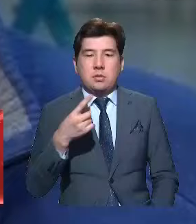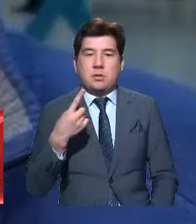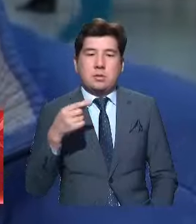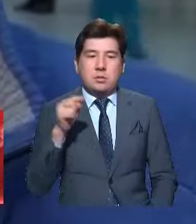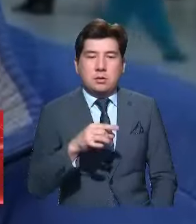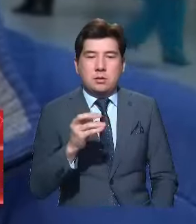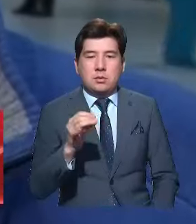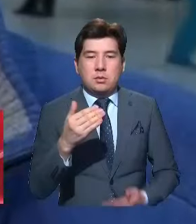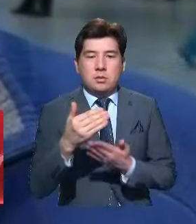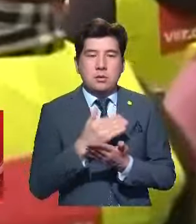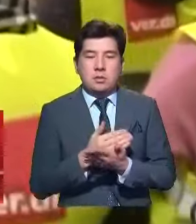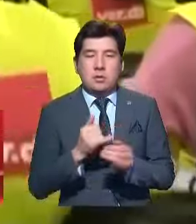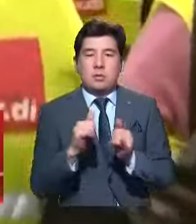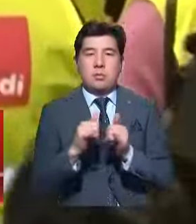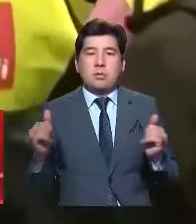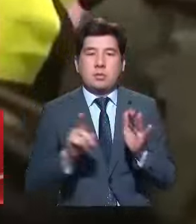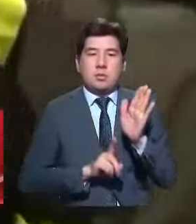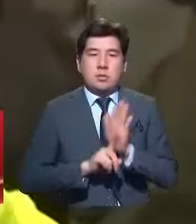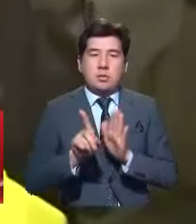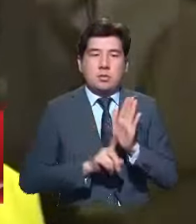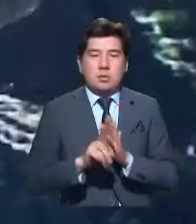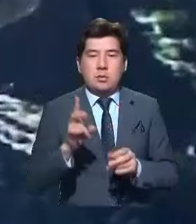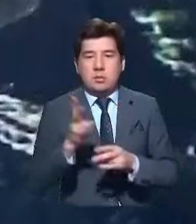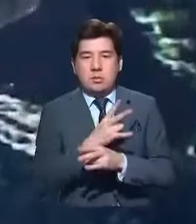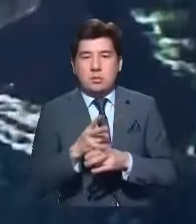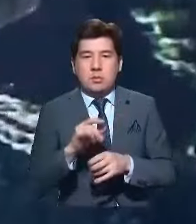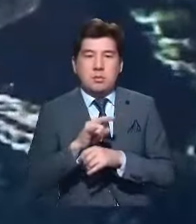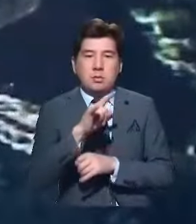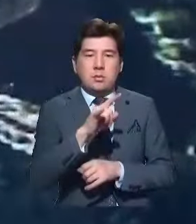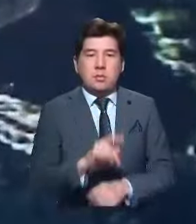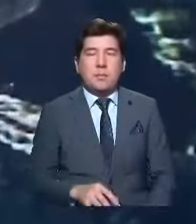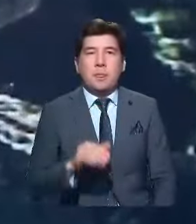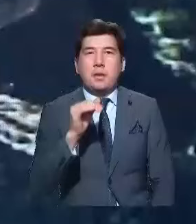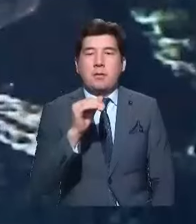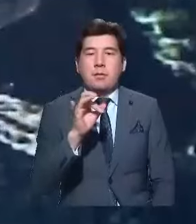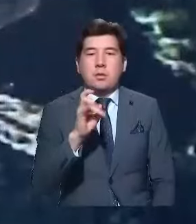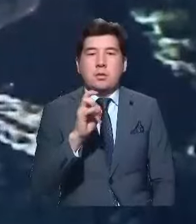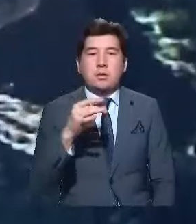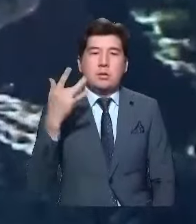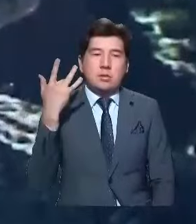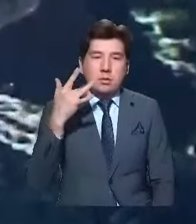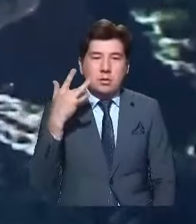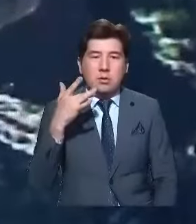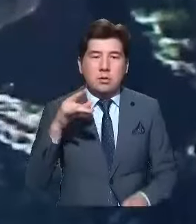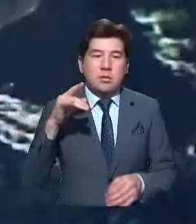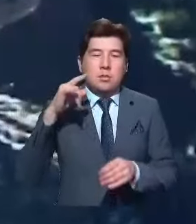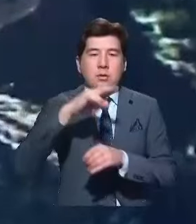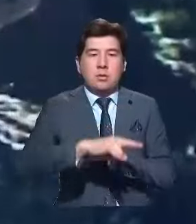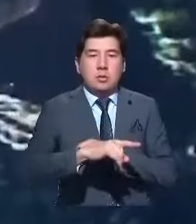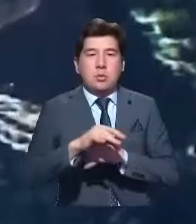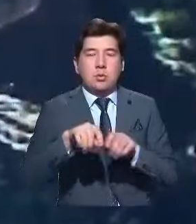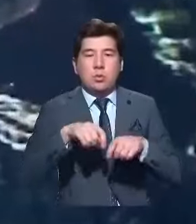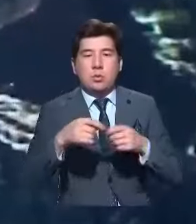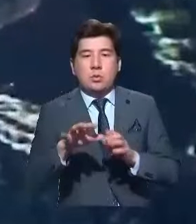многие из которых устали после ночных перелетов. В Флориде, США, упал самолет прямо на территорию парка жилых